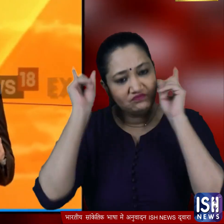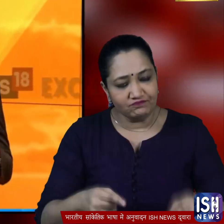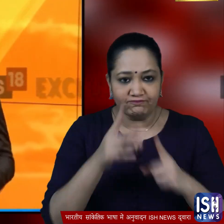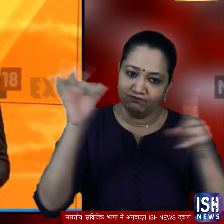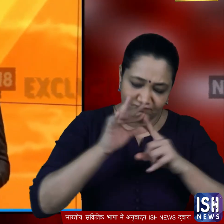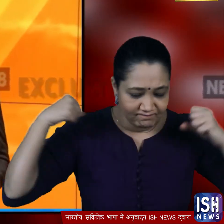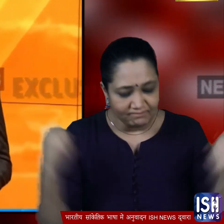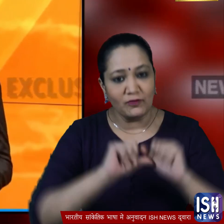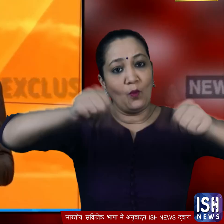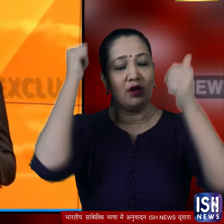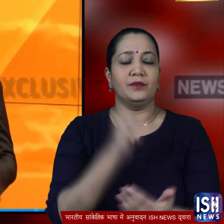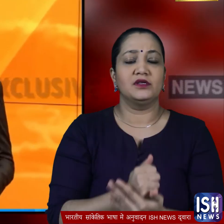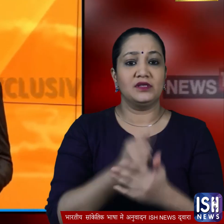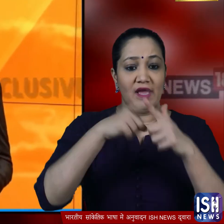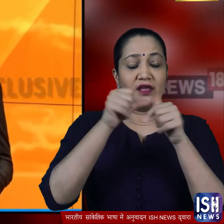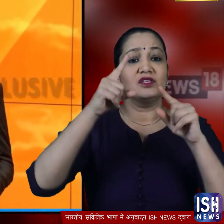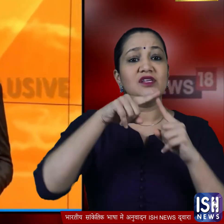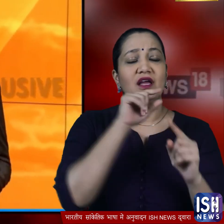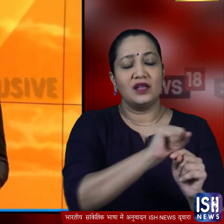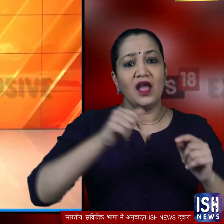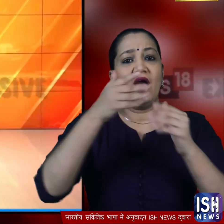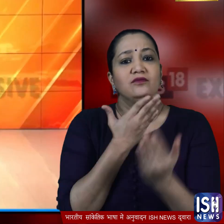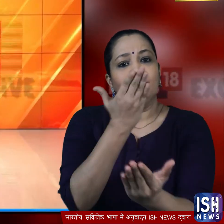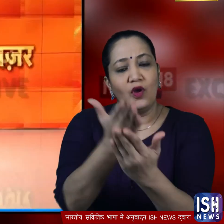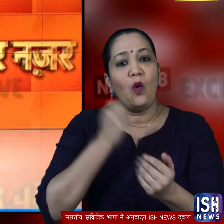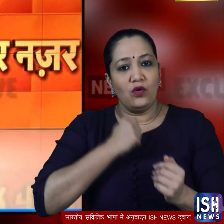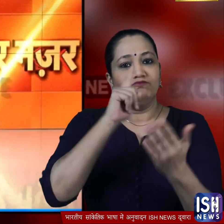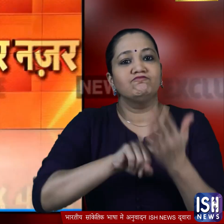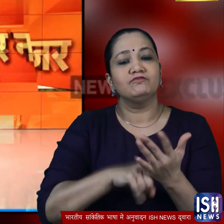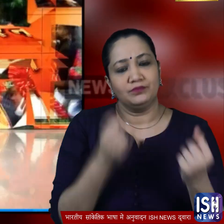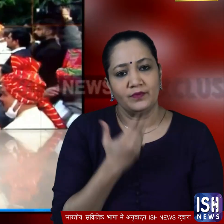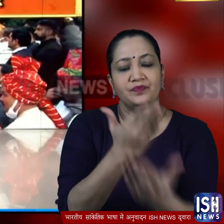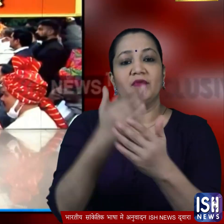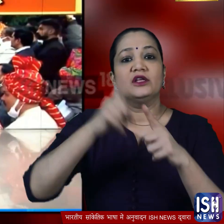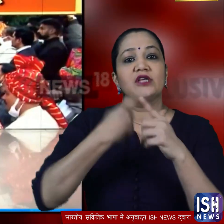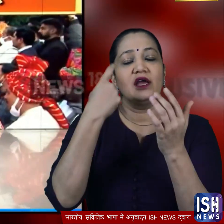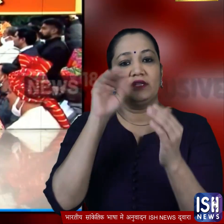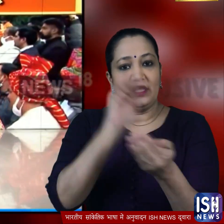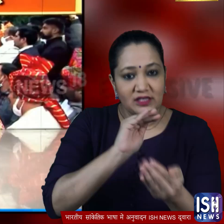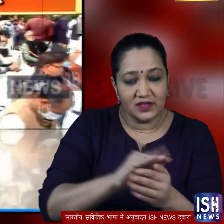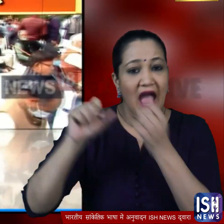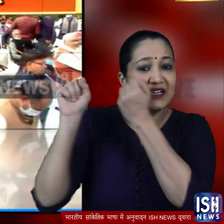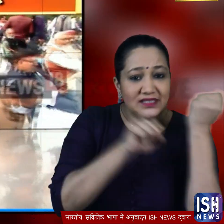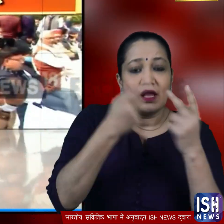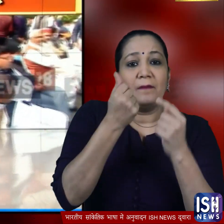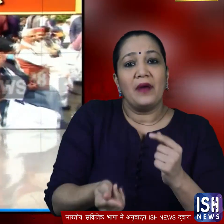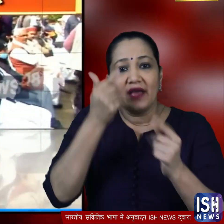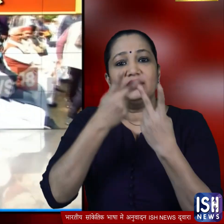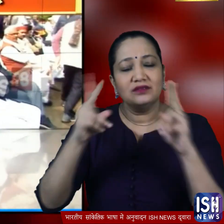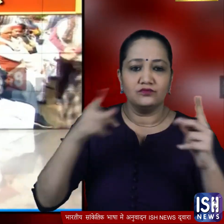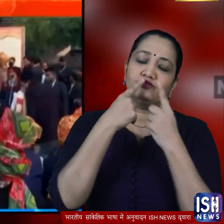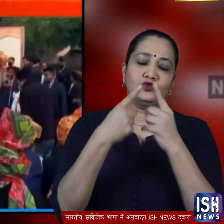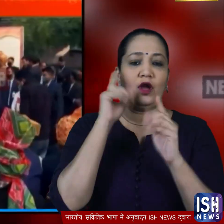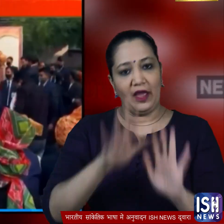नेताओं को जीत का मंत्र दिया। इस दौरान जाट समुदाय के नेताओं ने अमित शाह के सामने अपनी मांगें रखी, जिनमें जाट आरक्षण और गन्ने के दाम से जुड़ी मांगें शामिल